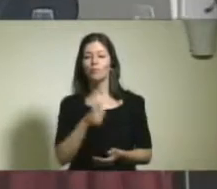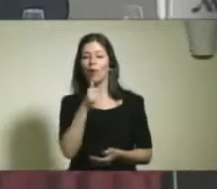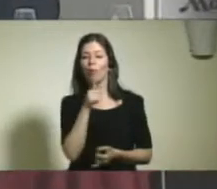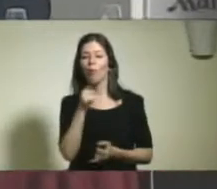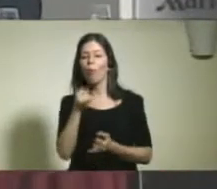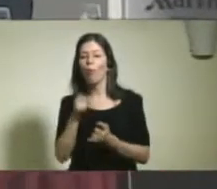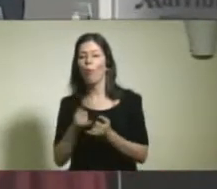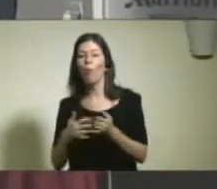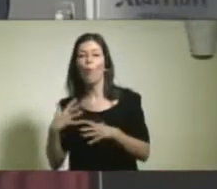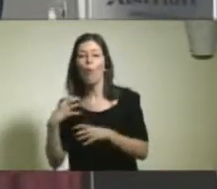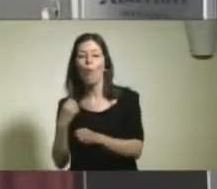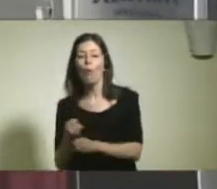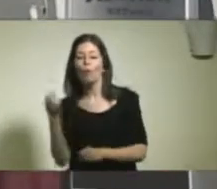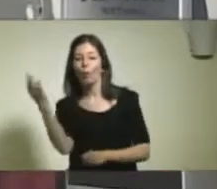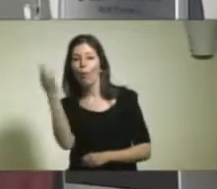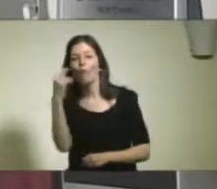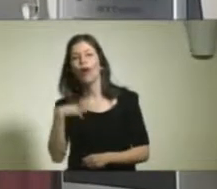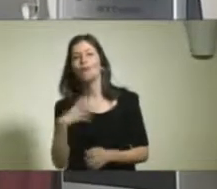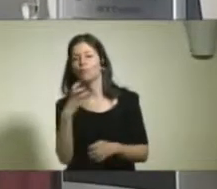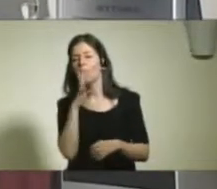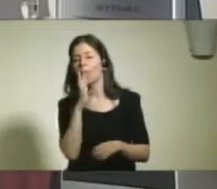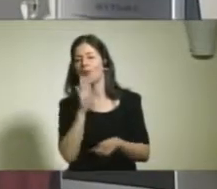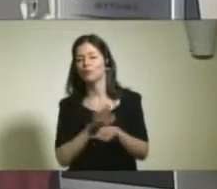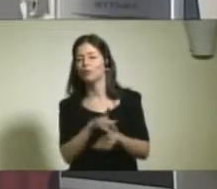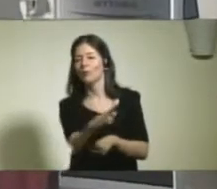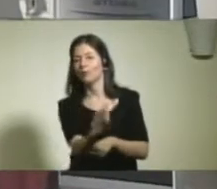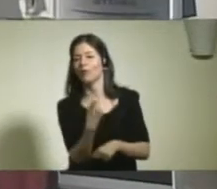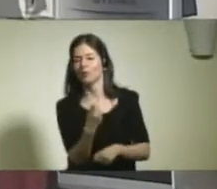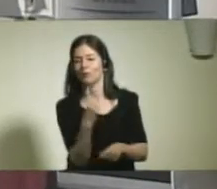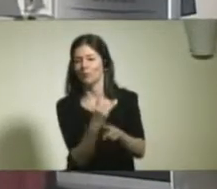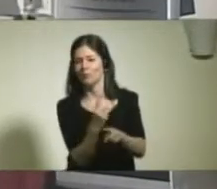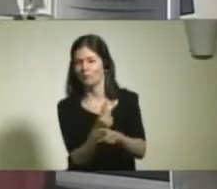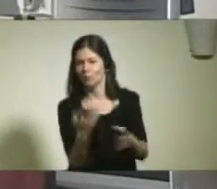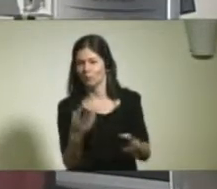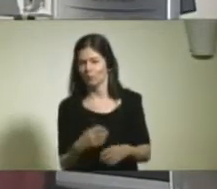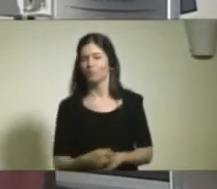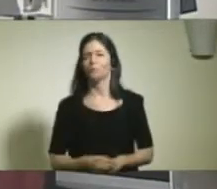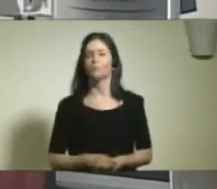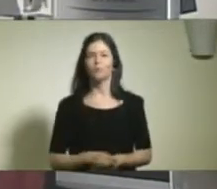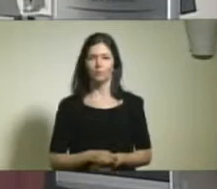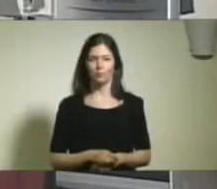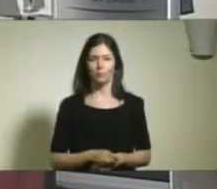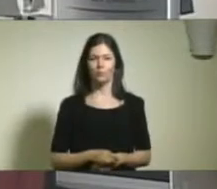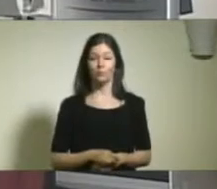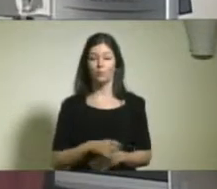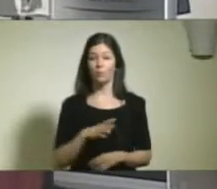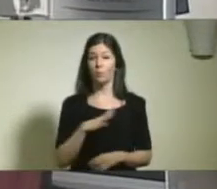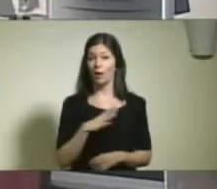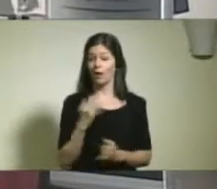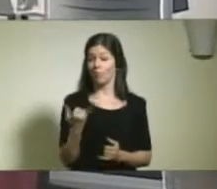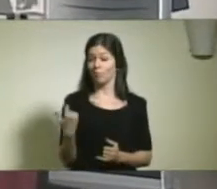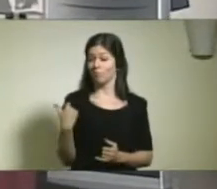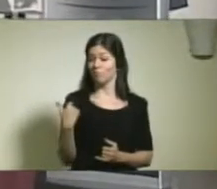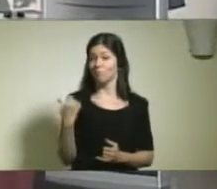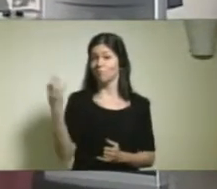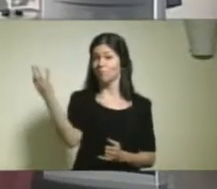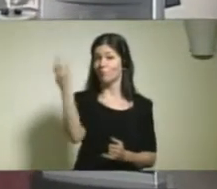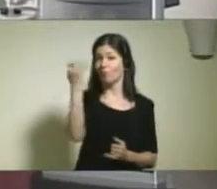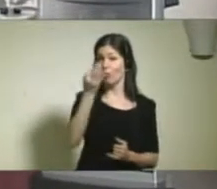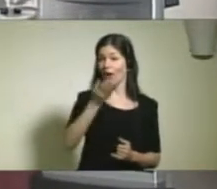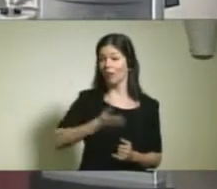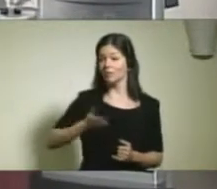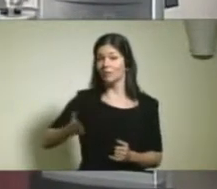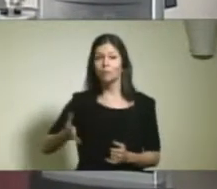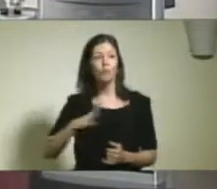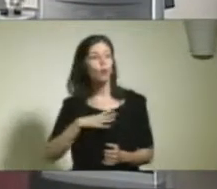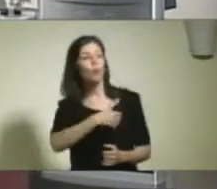conclusion là, de la conférence comme telle. Donc, mais par rapport aux présentations qui ont été faites, est-ce qu'il y a des questions,